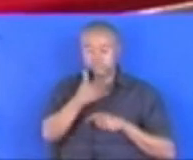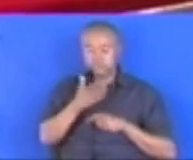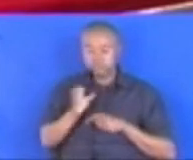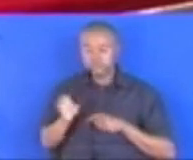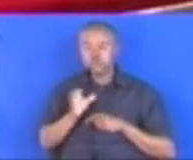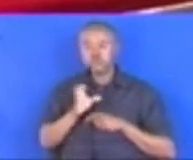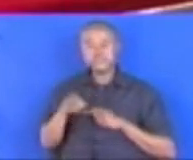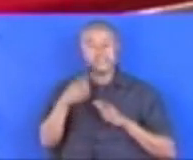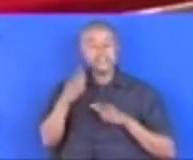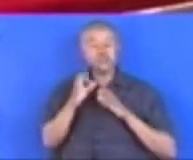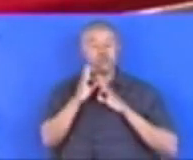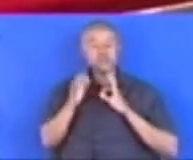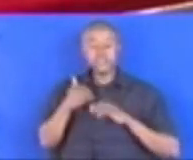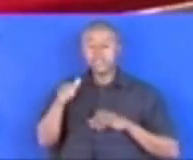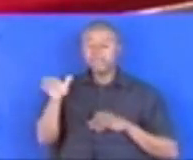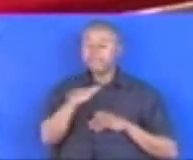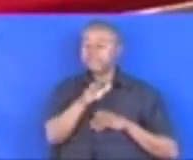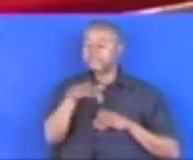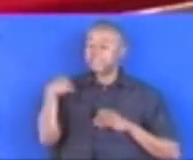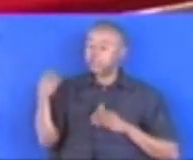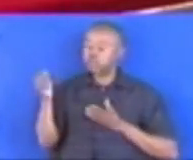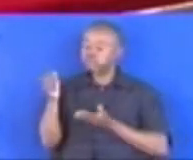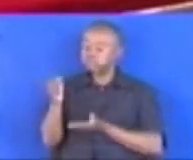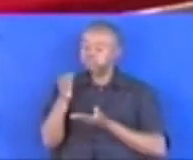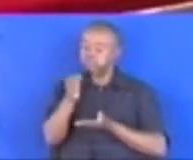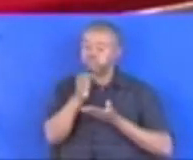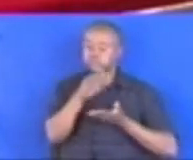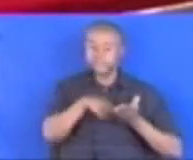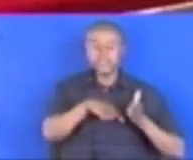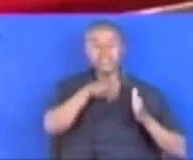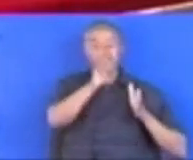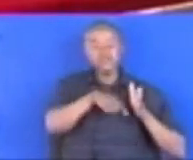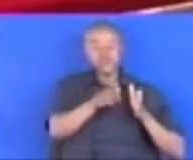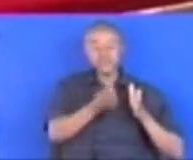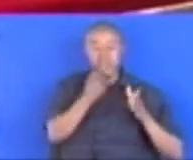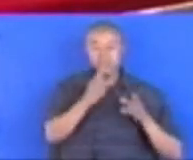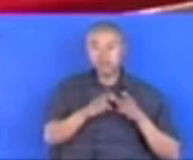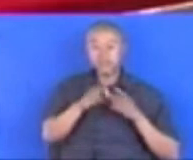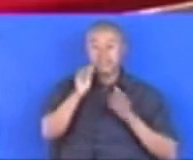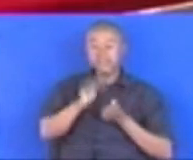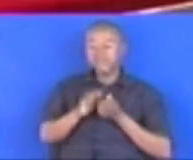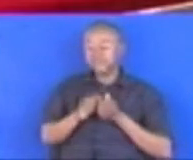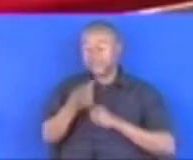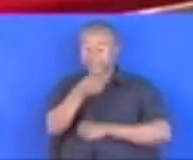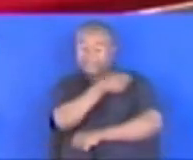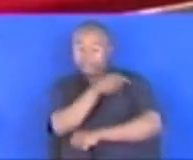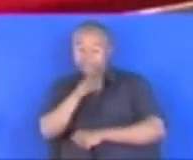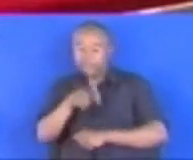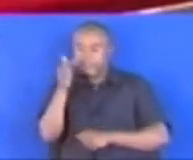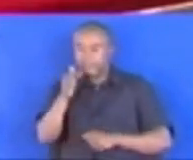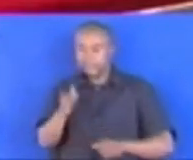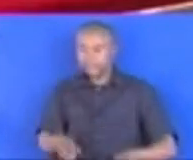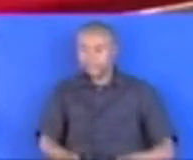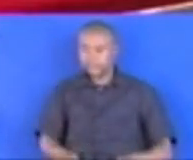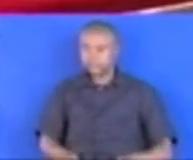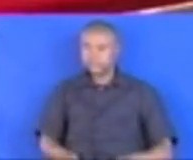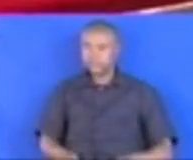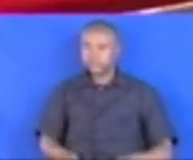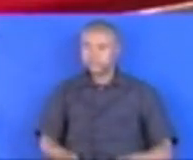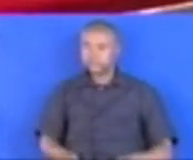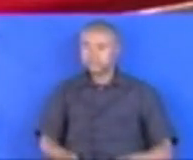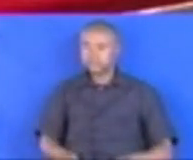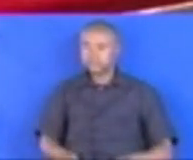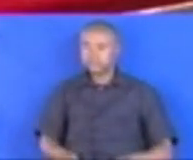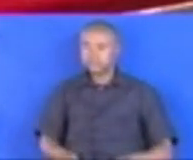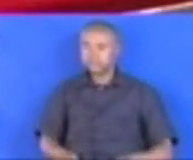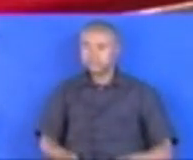wizara itaendelea kuboresha mazingira ya uwekezaji kwenye viwanda vya dawa na vifaa tiba nchini. Mpango ambayo